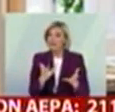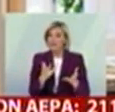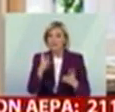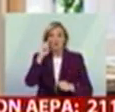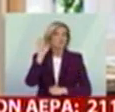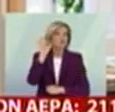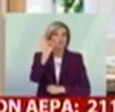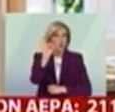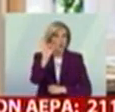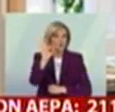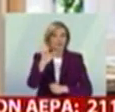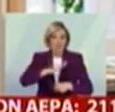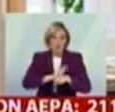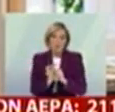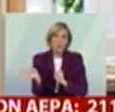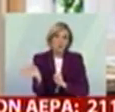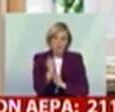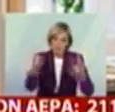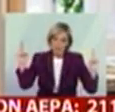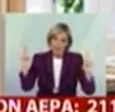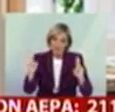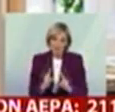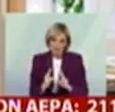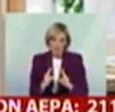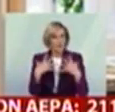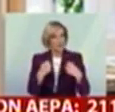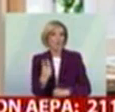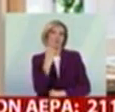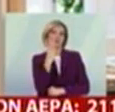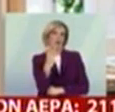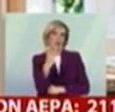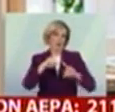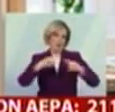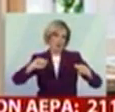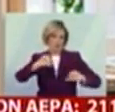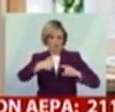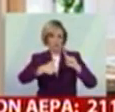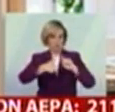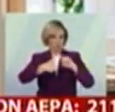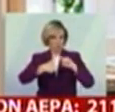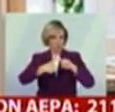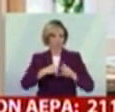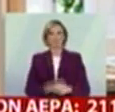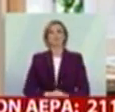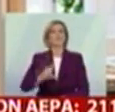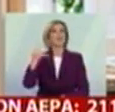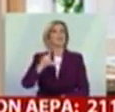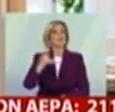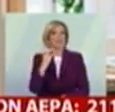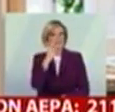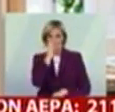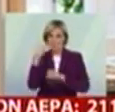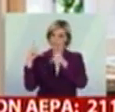του κόσμου είναι αυτή που εξοργίζει. Είναι αυτή που εξοργίζει η αγανάκτηση. Οι ύβρις δεν μας εκφράζουν. Έτσι ακριβώς. Και